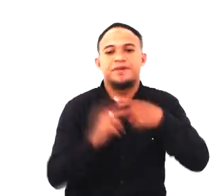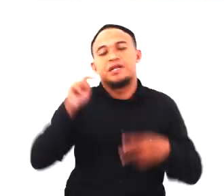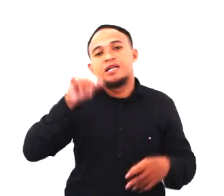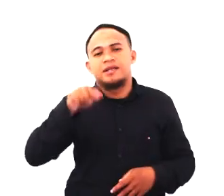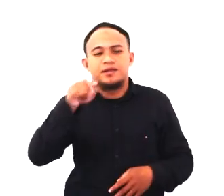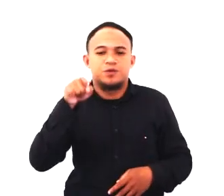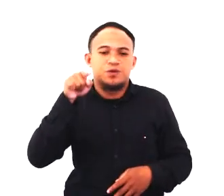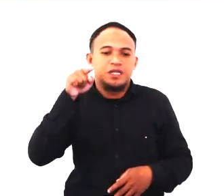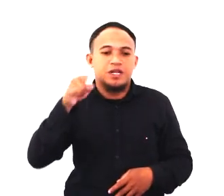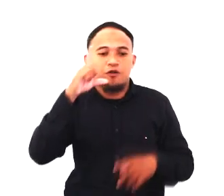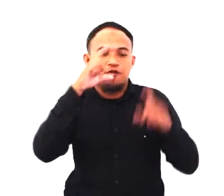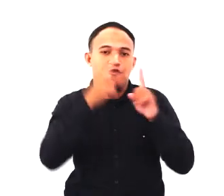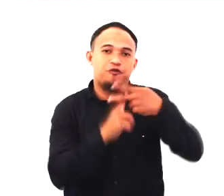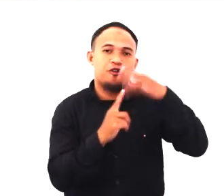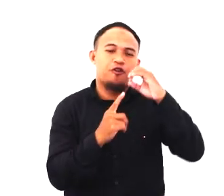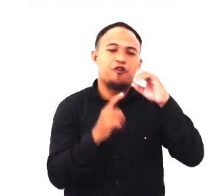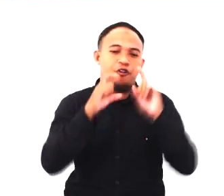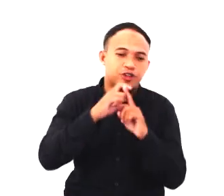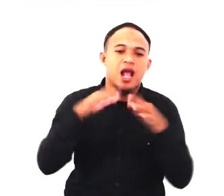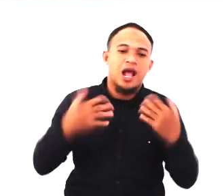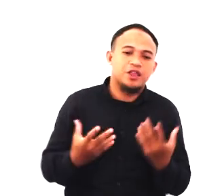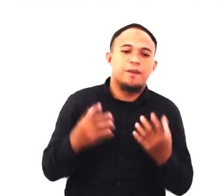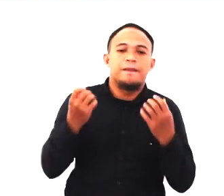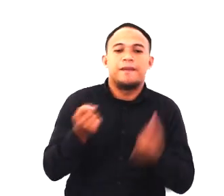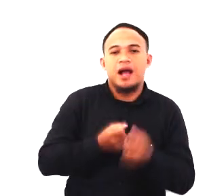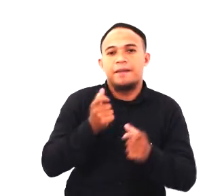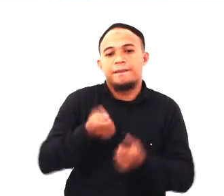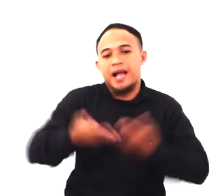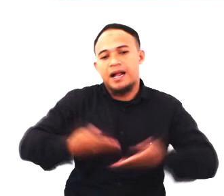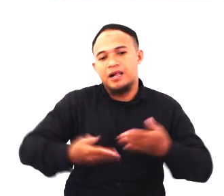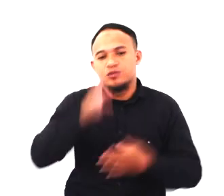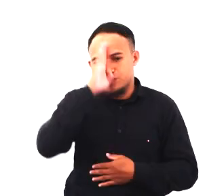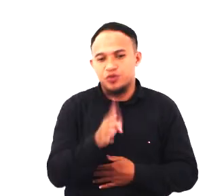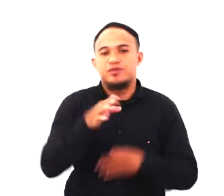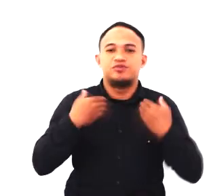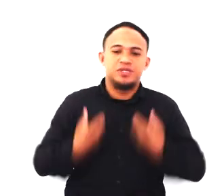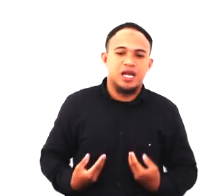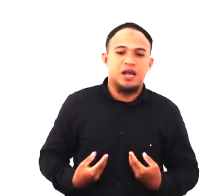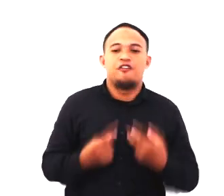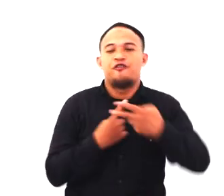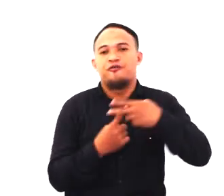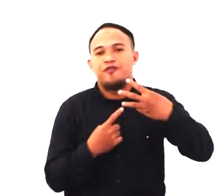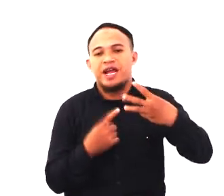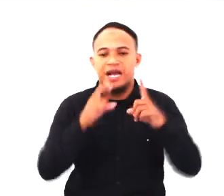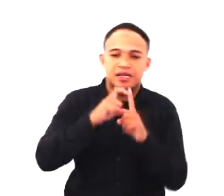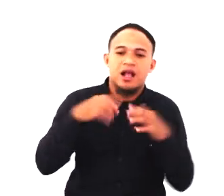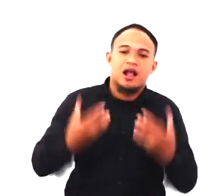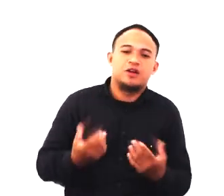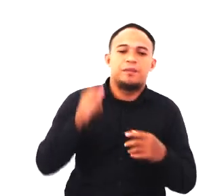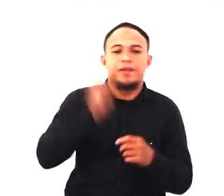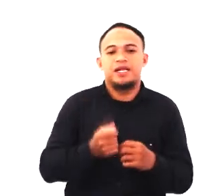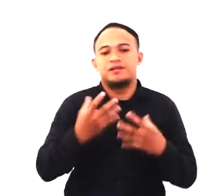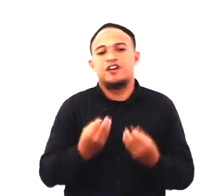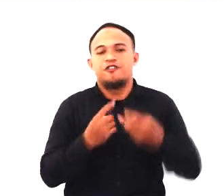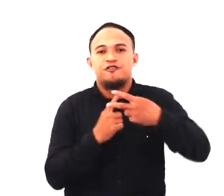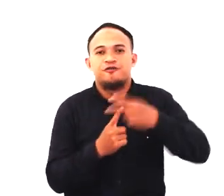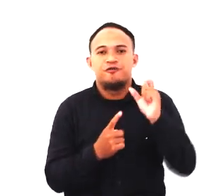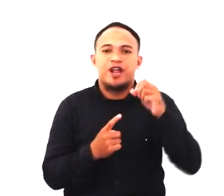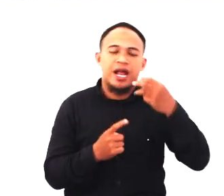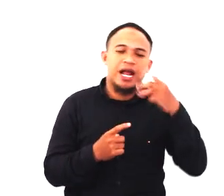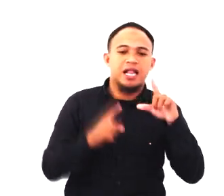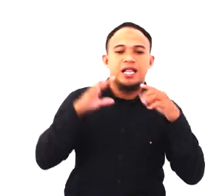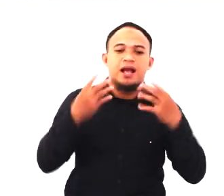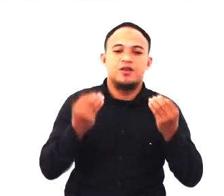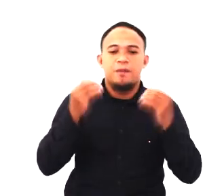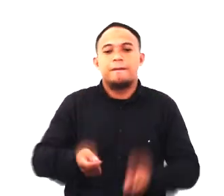pakan ternak, fuel atau bahan bakar, serta fertilizer atau pupuk organik. Sementara itu,